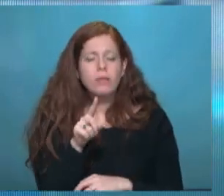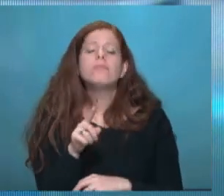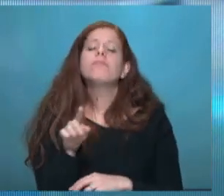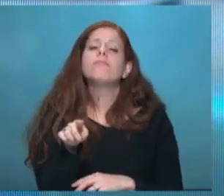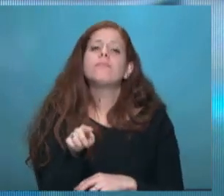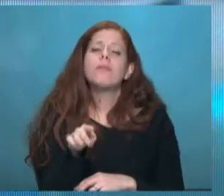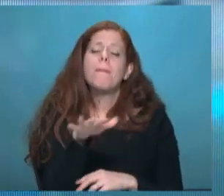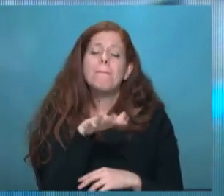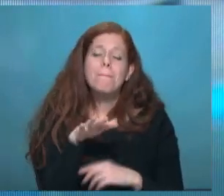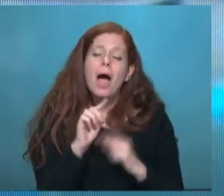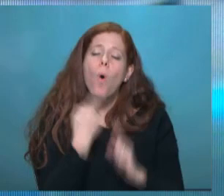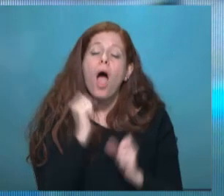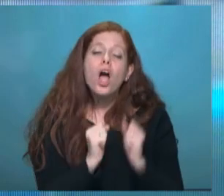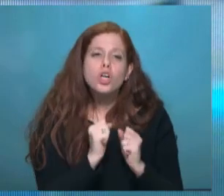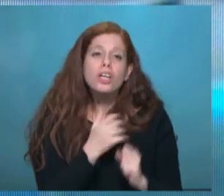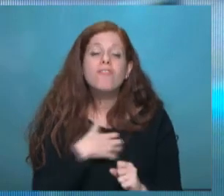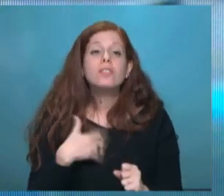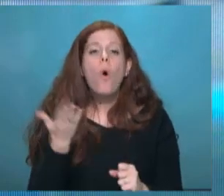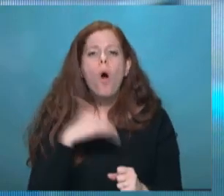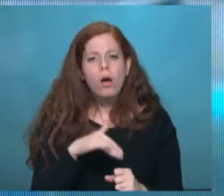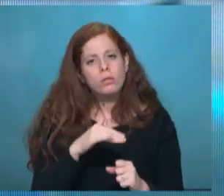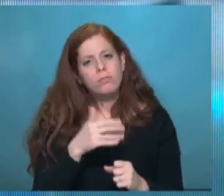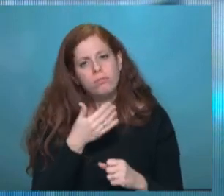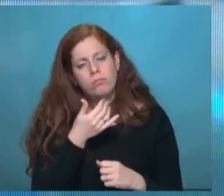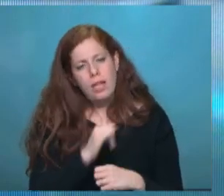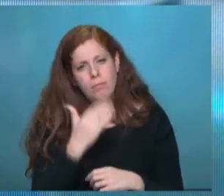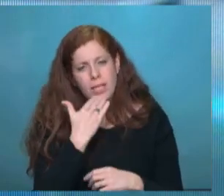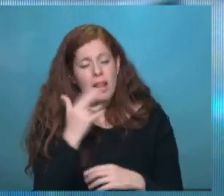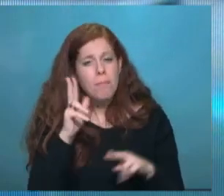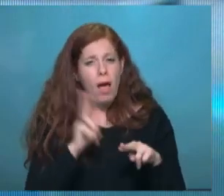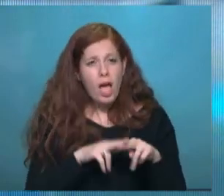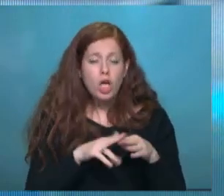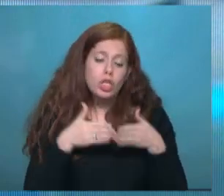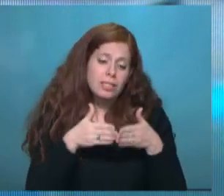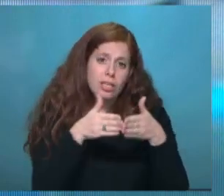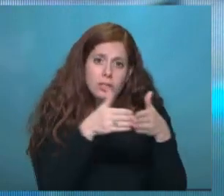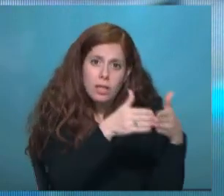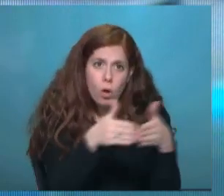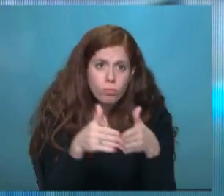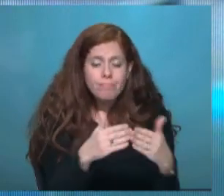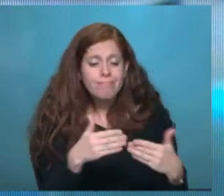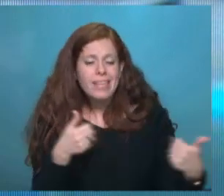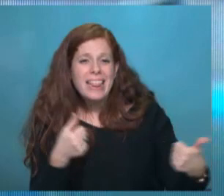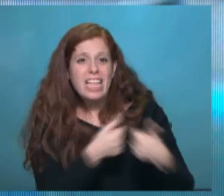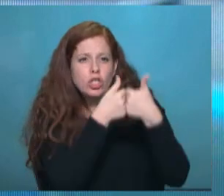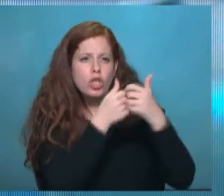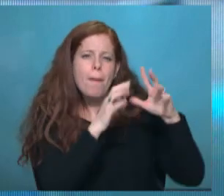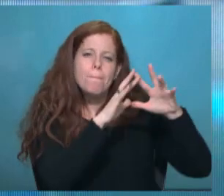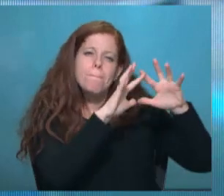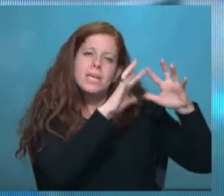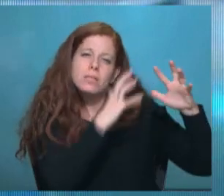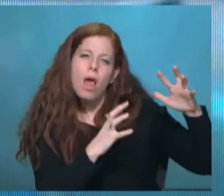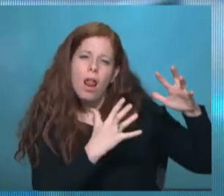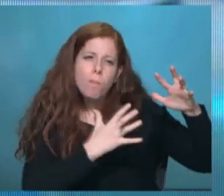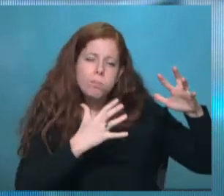עוד 14 מטיילים ישראלים, לאחר שהסירה ששטו בה באזור מטויר ופופולרי התנגשה בסלע גדול. בבית